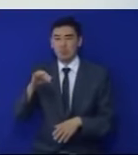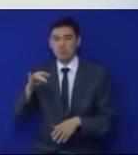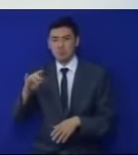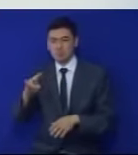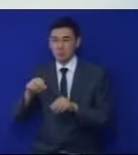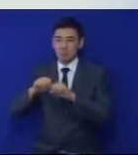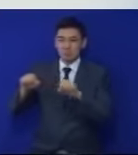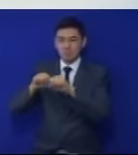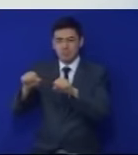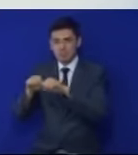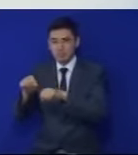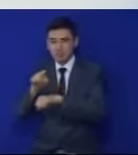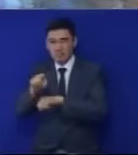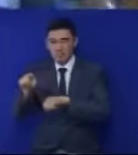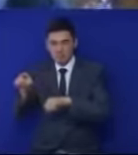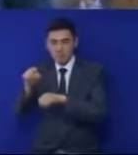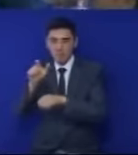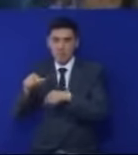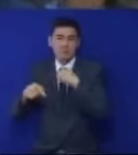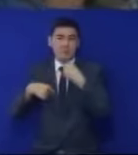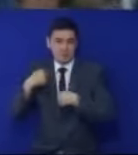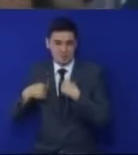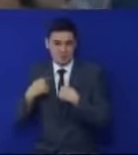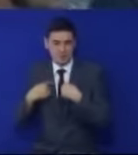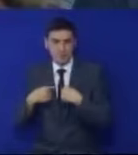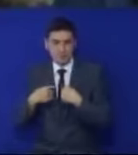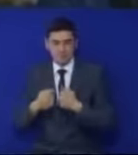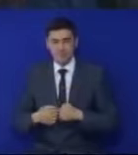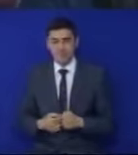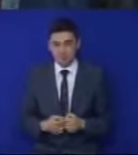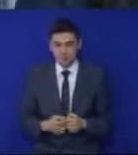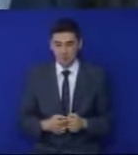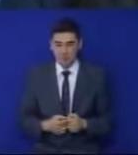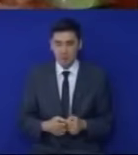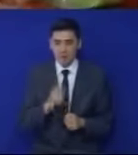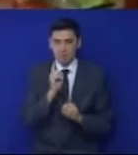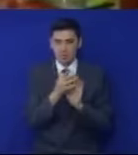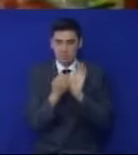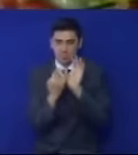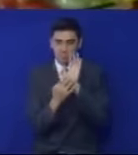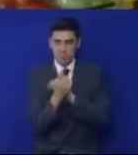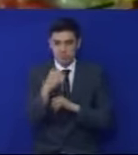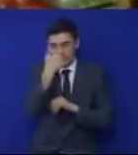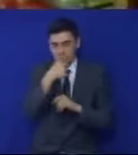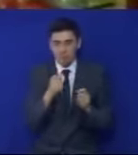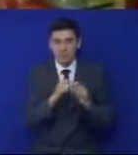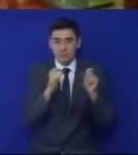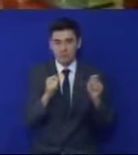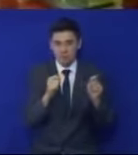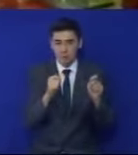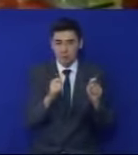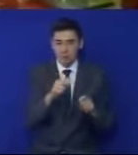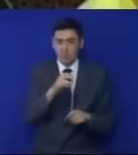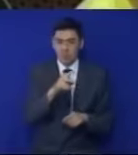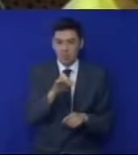жатқан балалар шақырылған. Полигон балалар қоғамдық бірлестігі 1991 жылы құрылған. Бүгінде оның құрамында